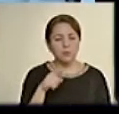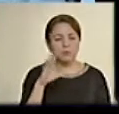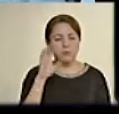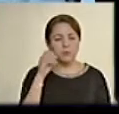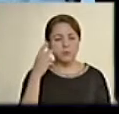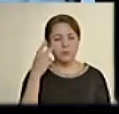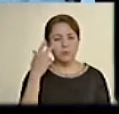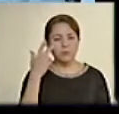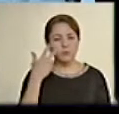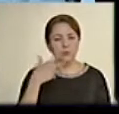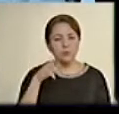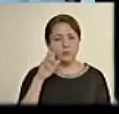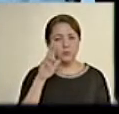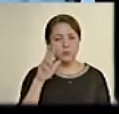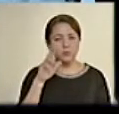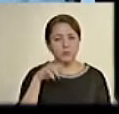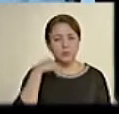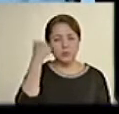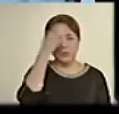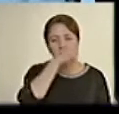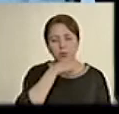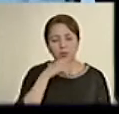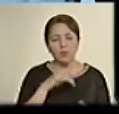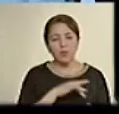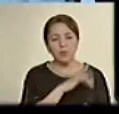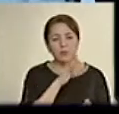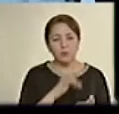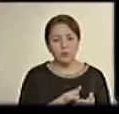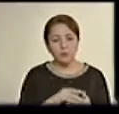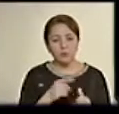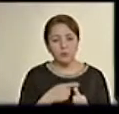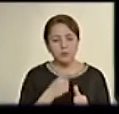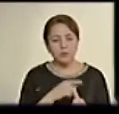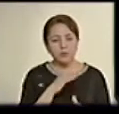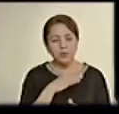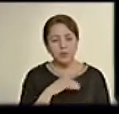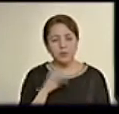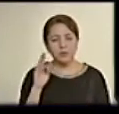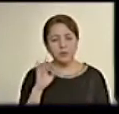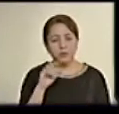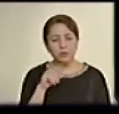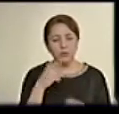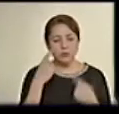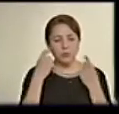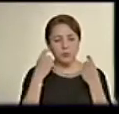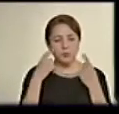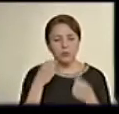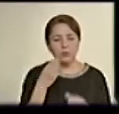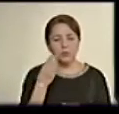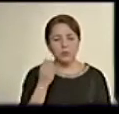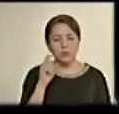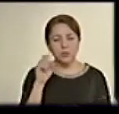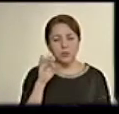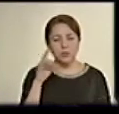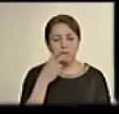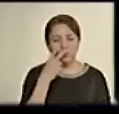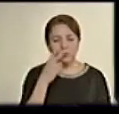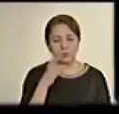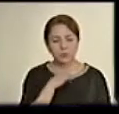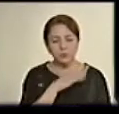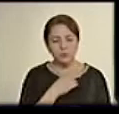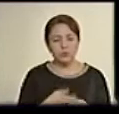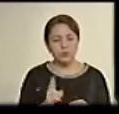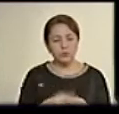1533-yilda Ubaydullaxon davrida poytaxt maqomi berilgan ekan. Lekin uning Buxoro, ya'ni shahar ko'rinishiga ega bo'lishiga esa